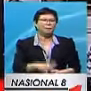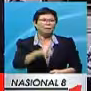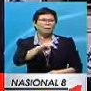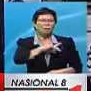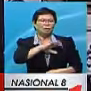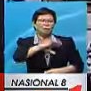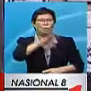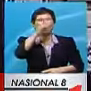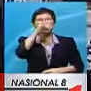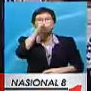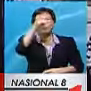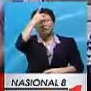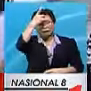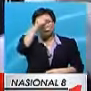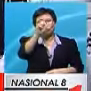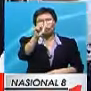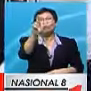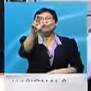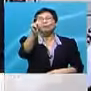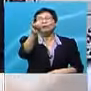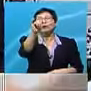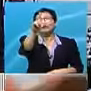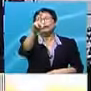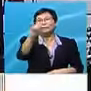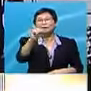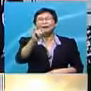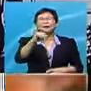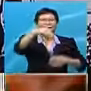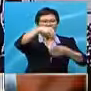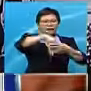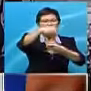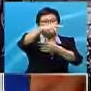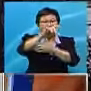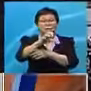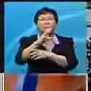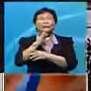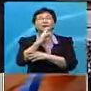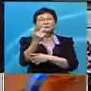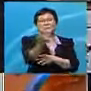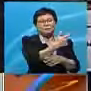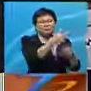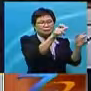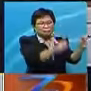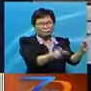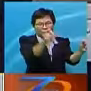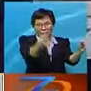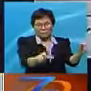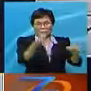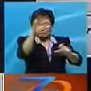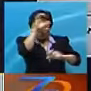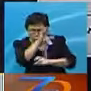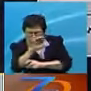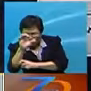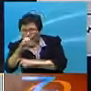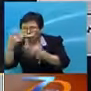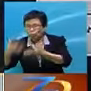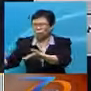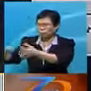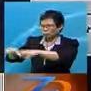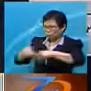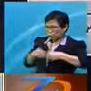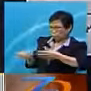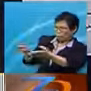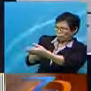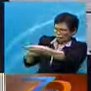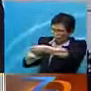Ketua Polis Melaka Datuk Ramli Din dalam sidang media berkata ketiga-tiga suspek diburu sebaik pihaknya menerima laporan